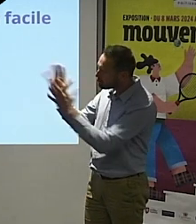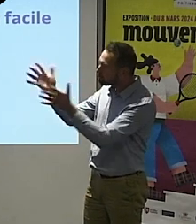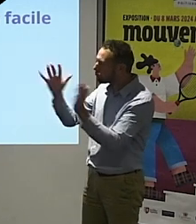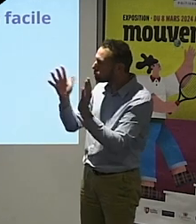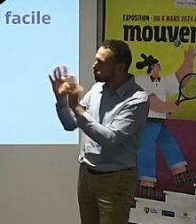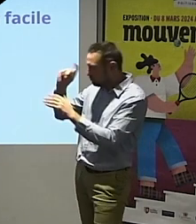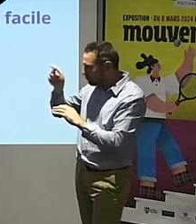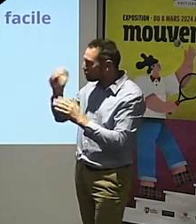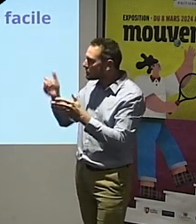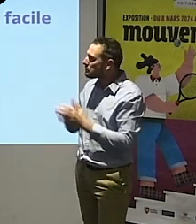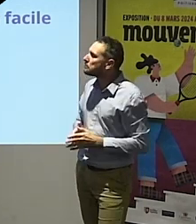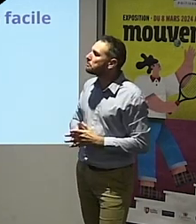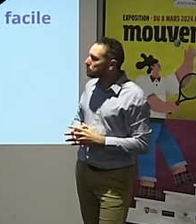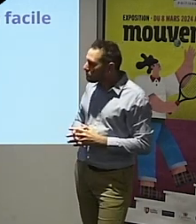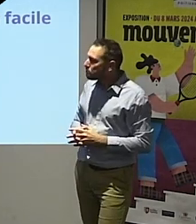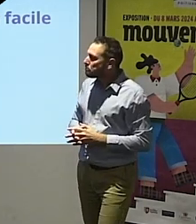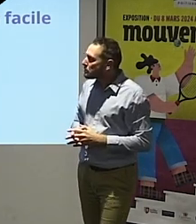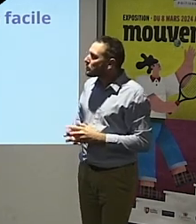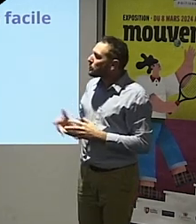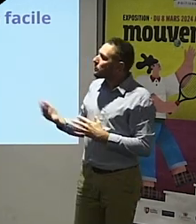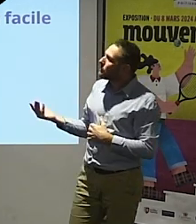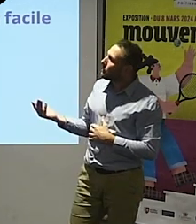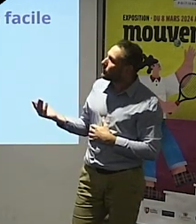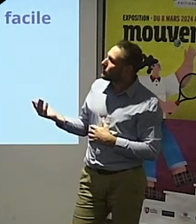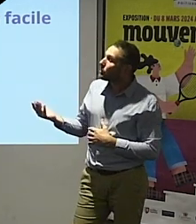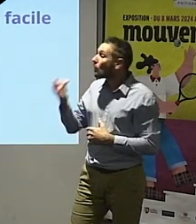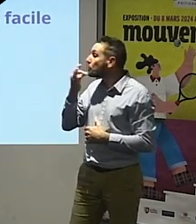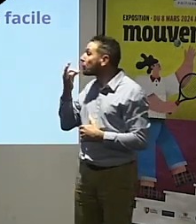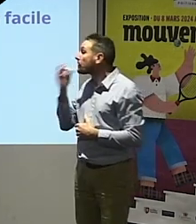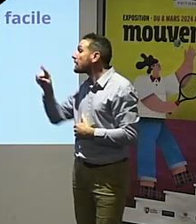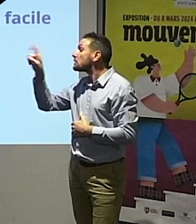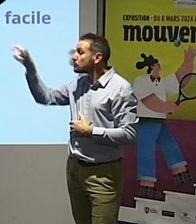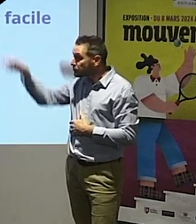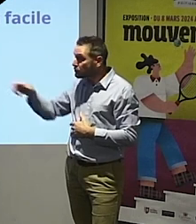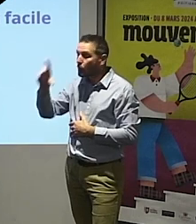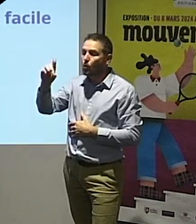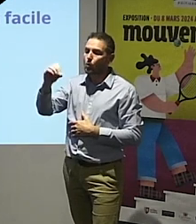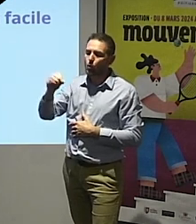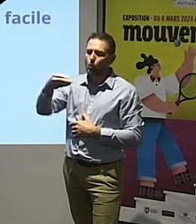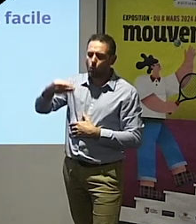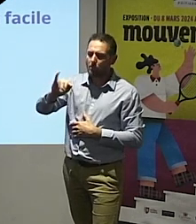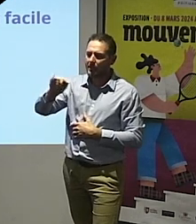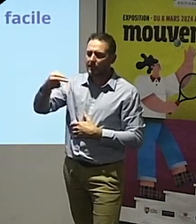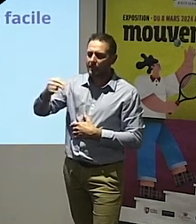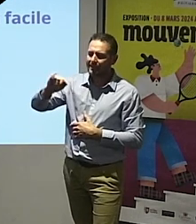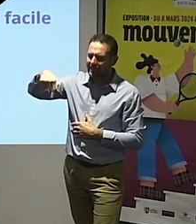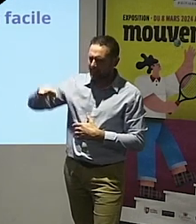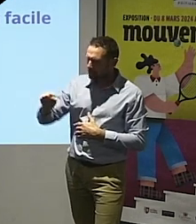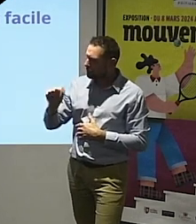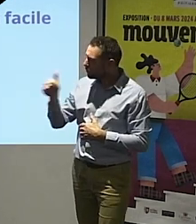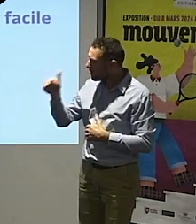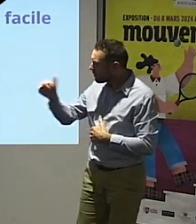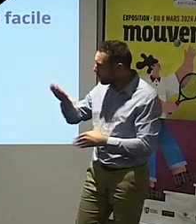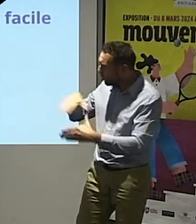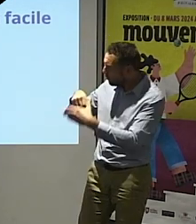voir comment ça se passait. Et est-ce que je peux te poser des questions aussi, Dominique? Il n'y a pas de problème. Dominique, du coup, donc toi aussi, tu participes